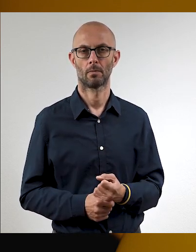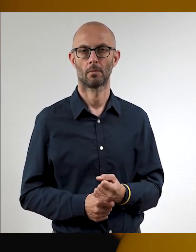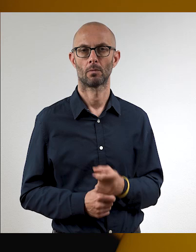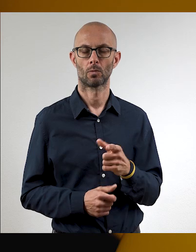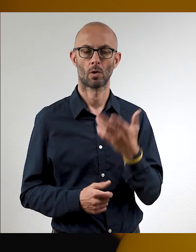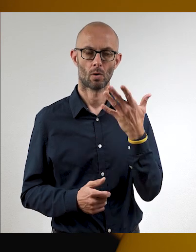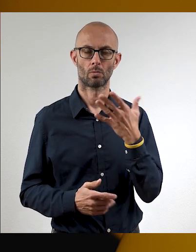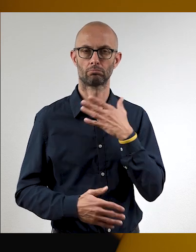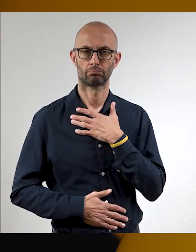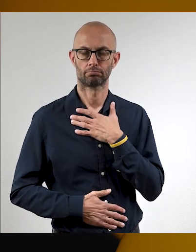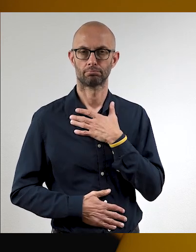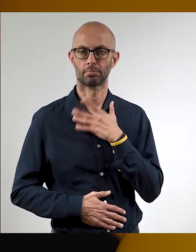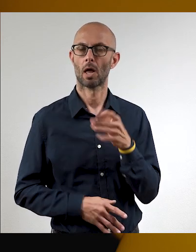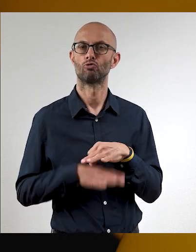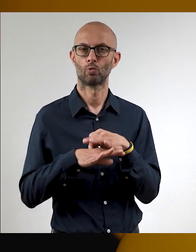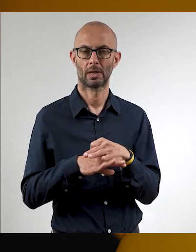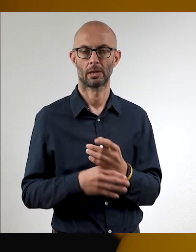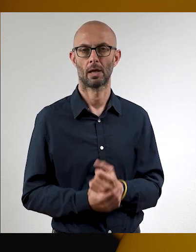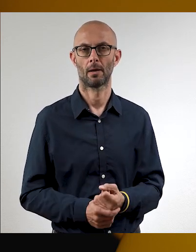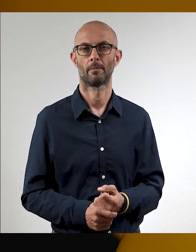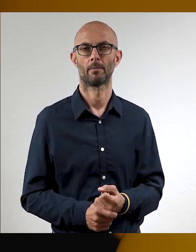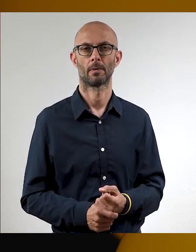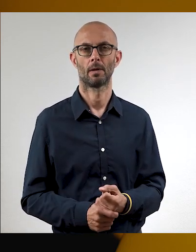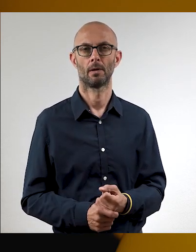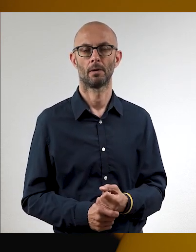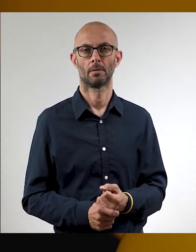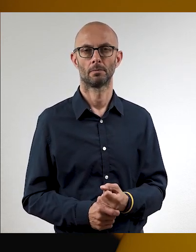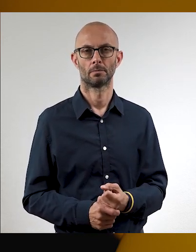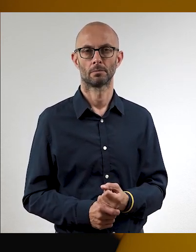ko se roka stika s telesom?